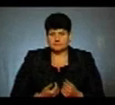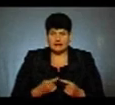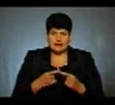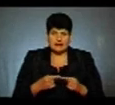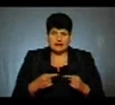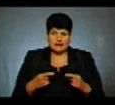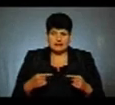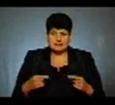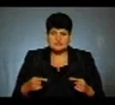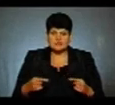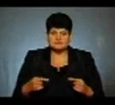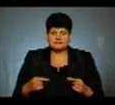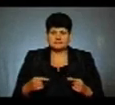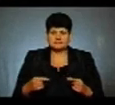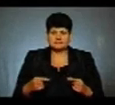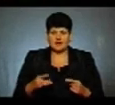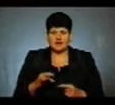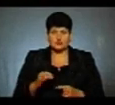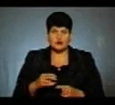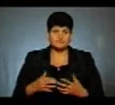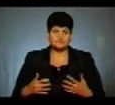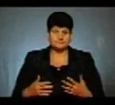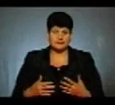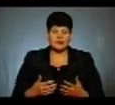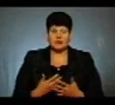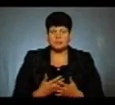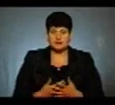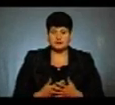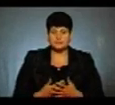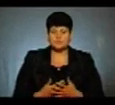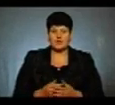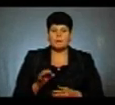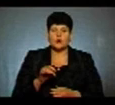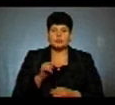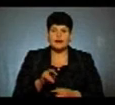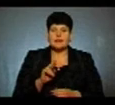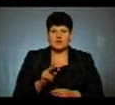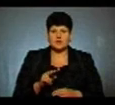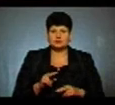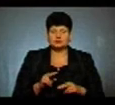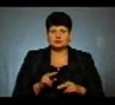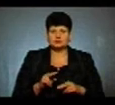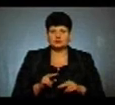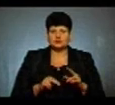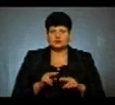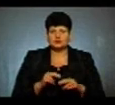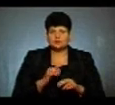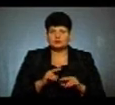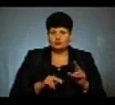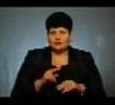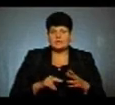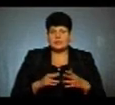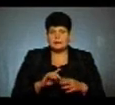різним таким речам. Наприклад, про те, як будувати міцну родину, міцну сім'ю.